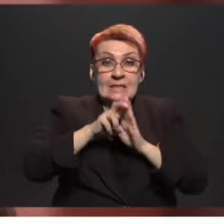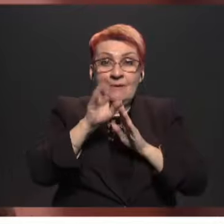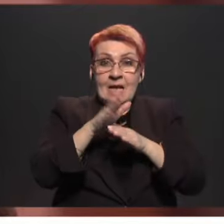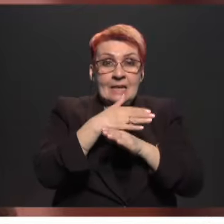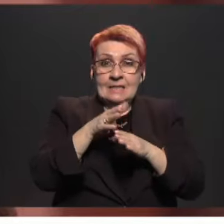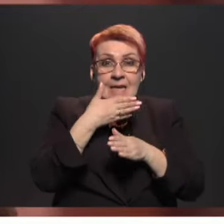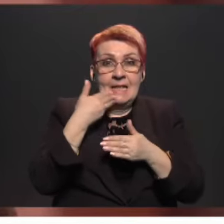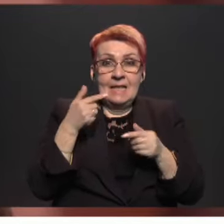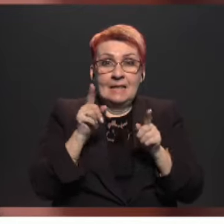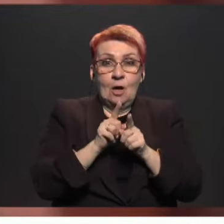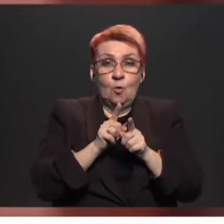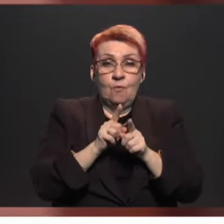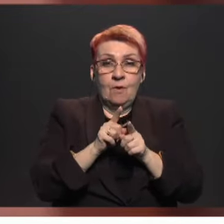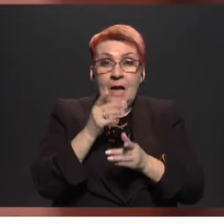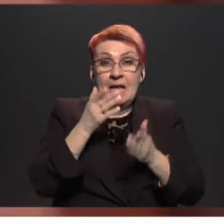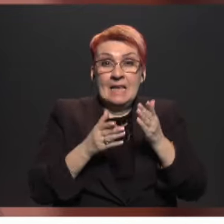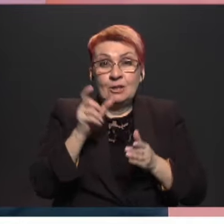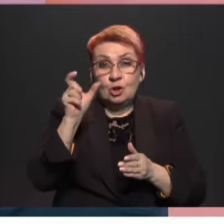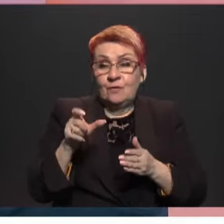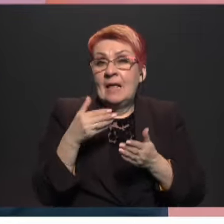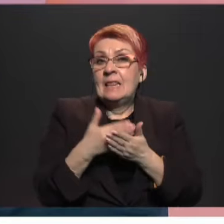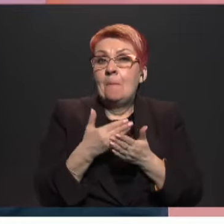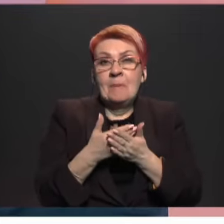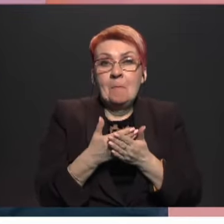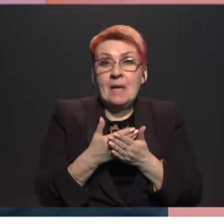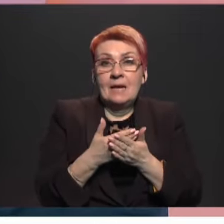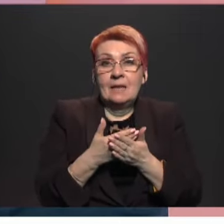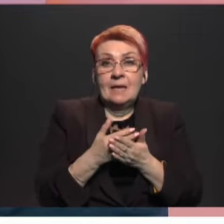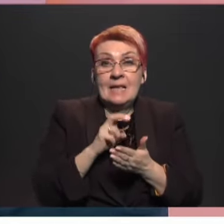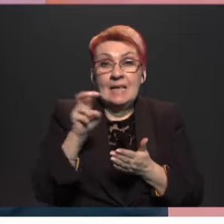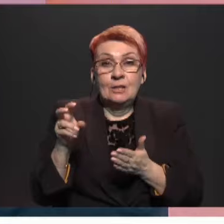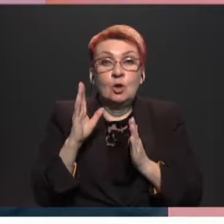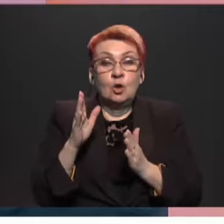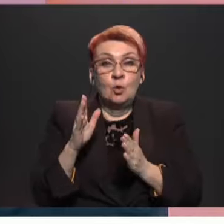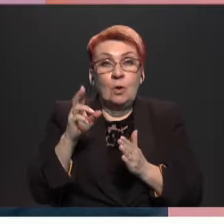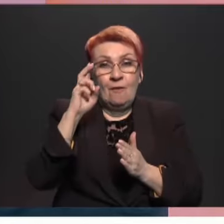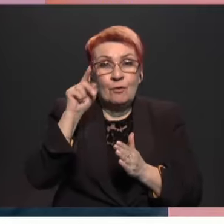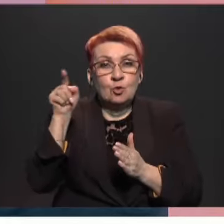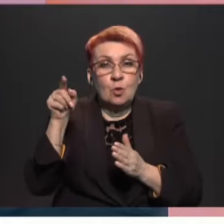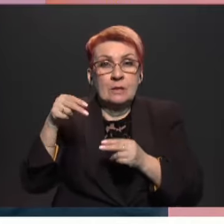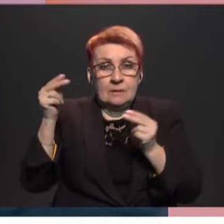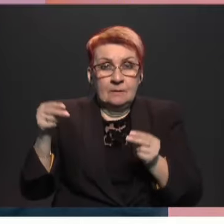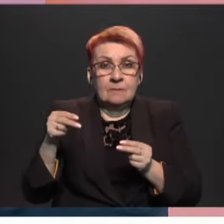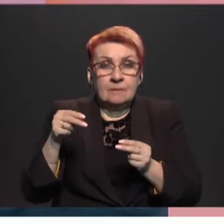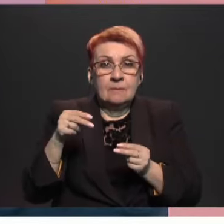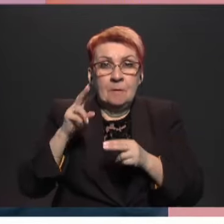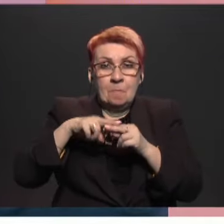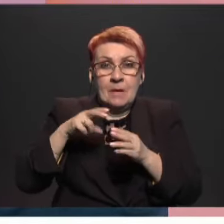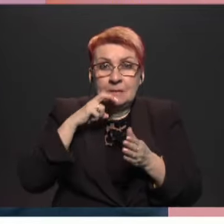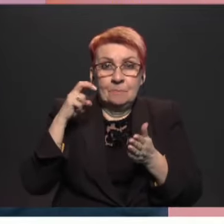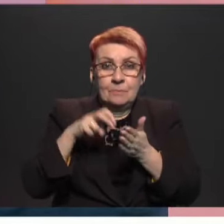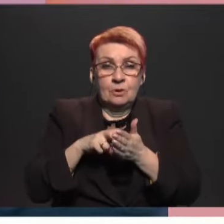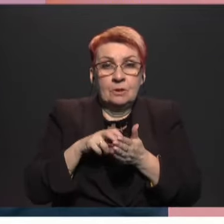даже более того, если человек, например, идет и только регистрируется в государстве, такая возможность есть, это значит,